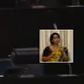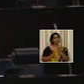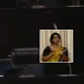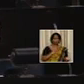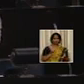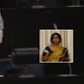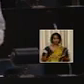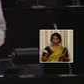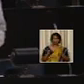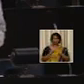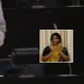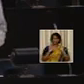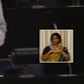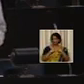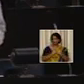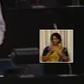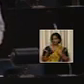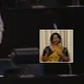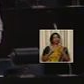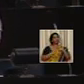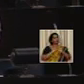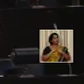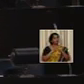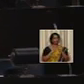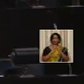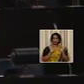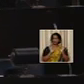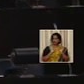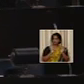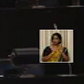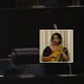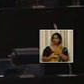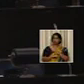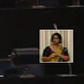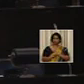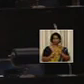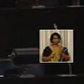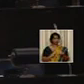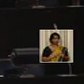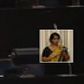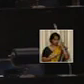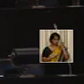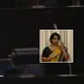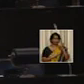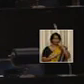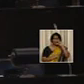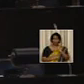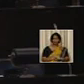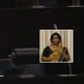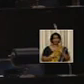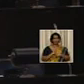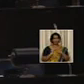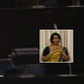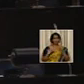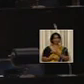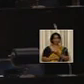ඕන තරම් තියෙනවා ලංකාවේ ඉන්ෂුරන්ස් සමාගම්. ඇයි ලංකාවේ ඉන්ෂුරන්ස් සමාගමකින් නැතුව වැඩි මුදලකට ඉතාමත්ම අඩු මුදලකට ලංකා විසුරු සමාගමෙන්